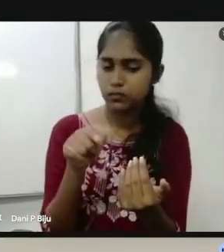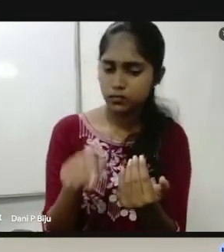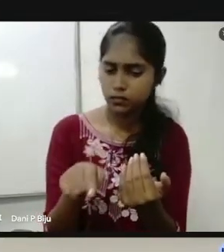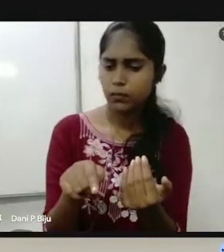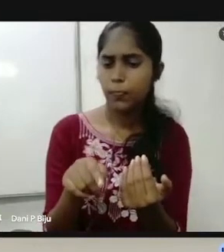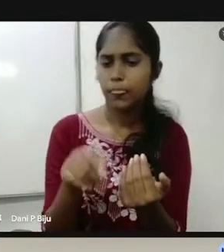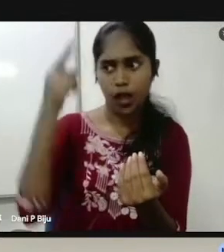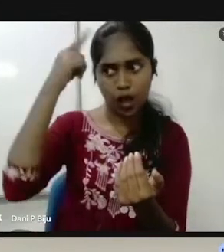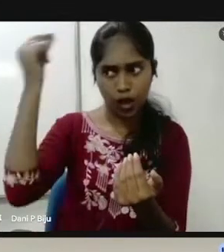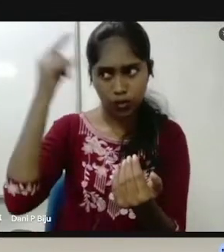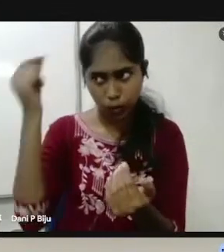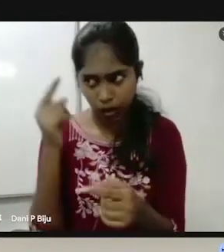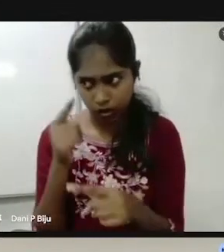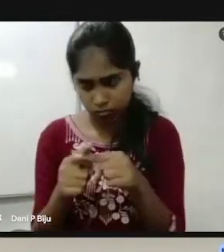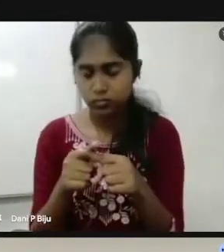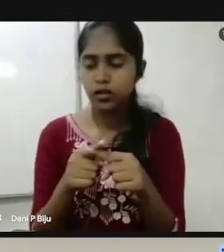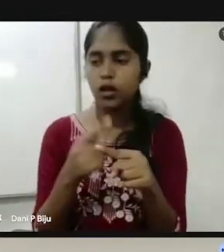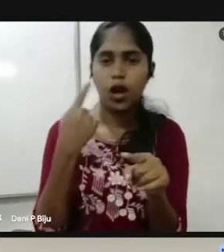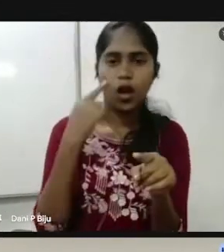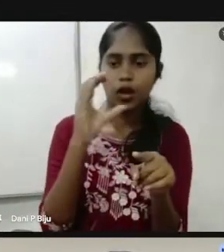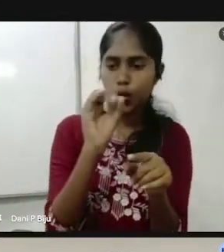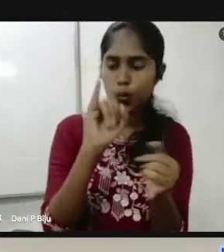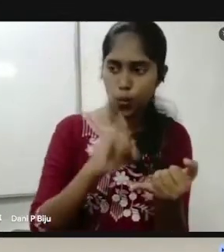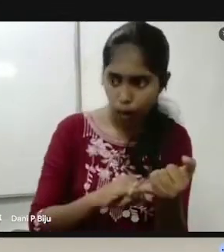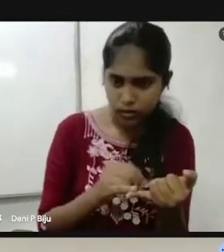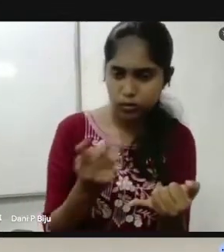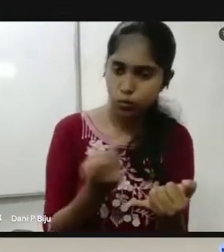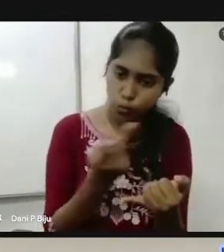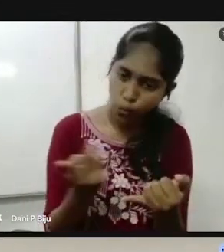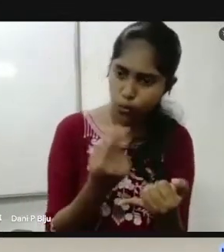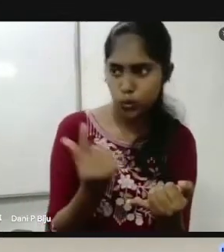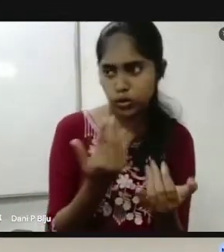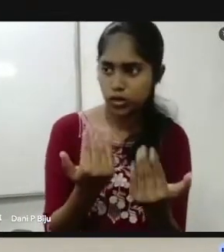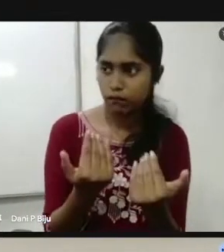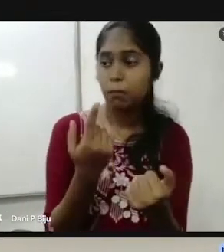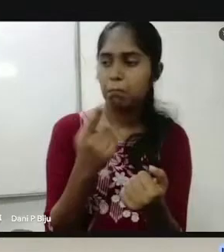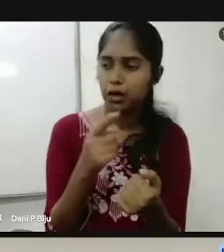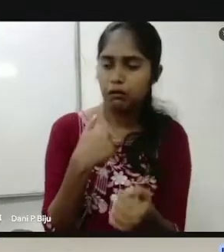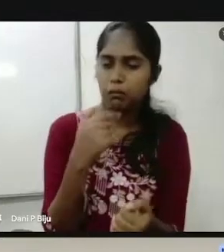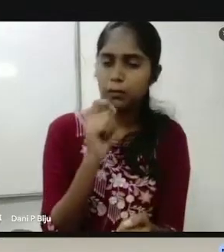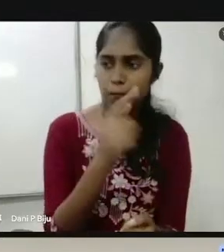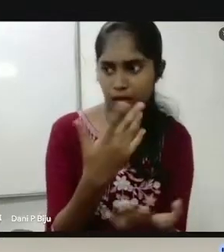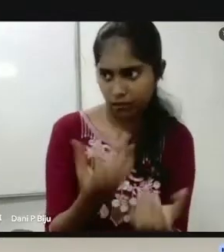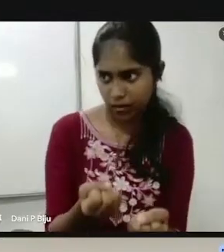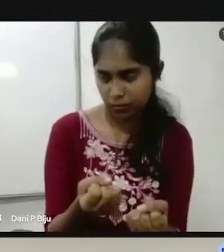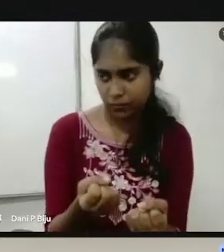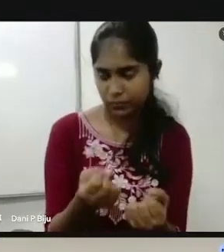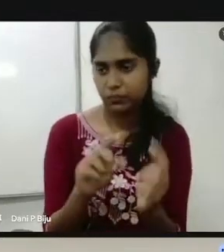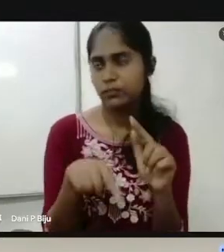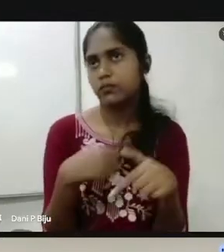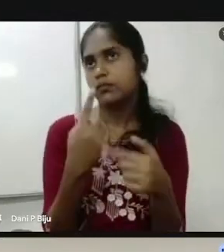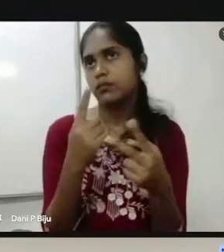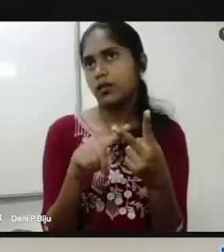ആൻഡ്രോയിഡിലും നമുക്ക് അല്ലാതെ iOS പ്ലാറ്റ്ഫോമിലും അവൈലബിൾ ആ. പക്ഷെ ഇത് പെയ്ഡാ. അതേപോലെ ഫ്രീ ആയിട്ട് ബോംബെന്ന് വന്ന ഒരു IIT